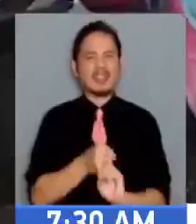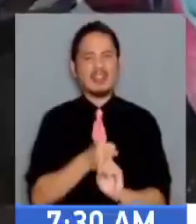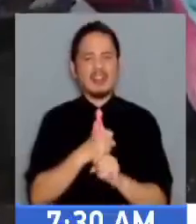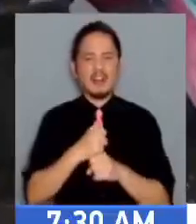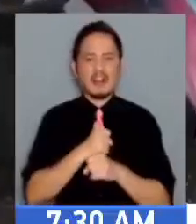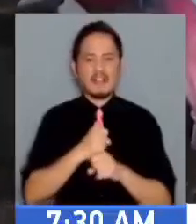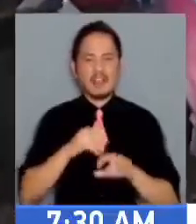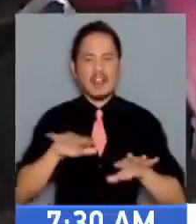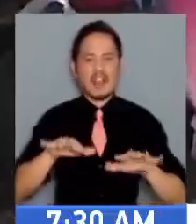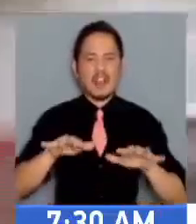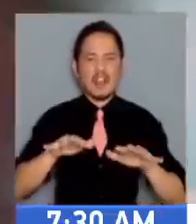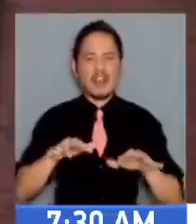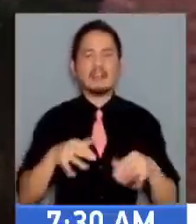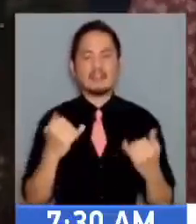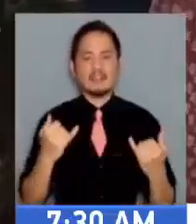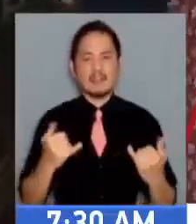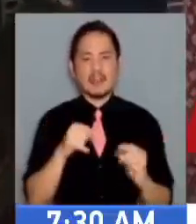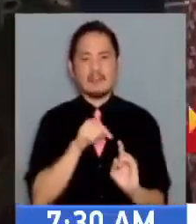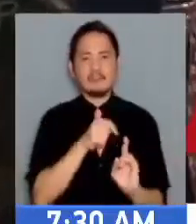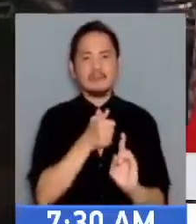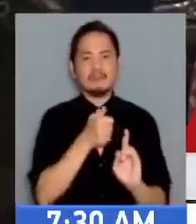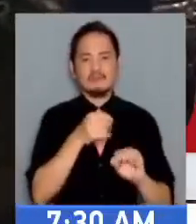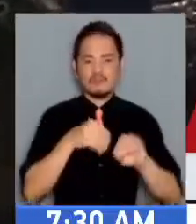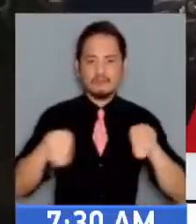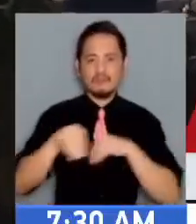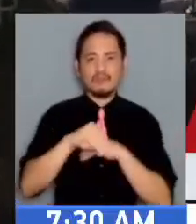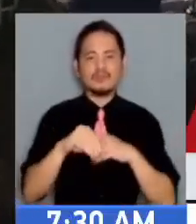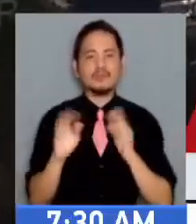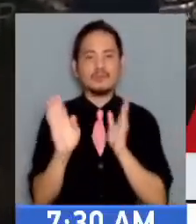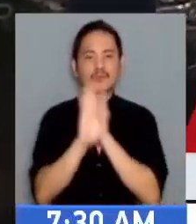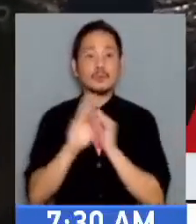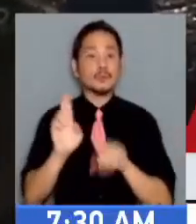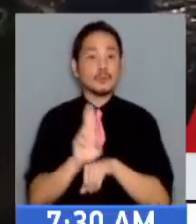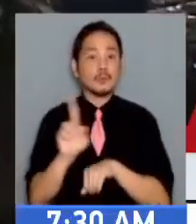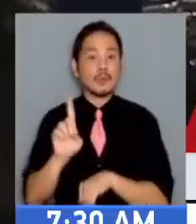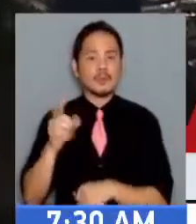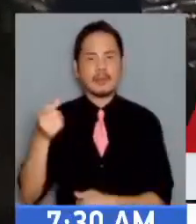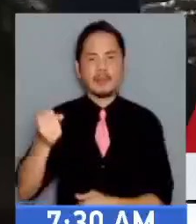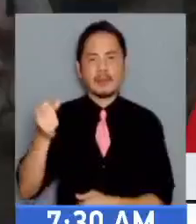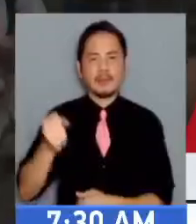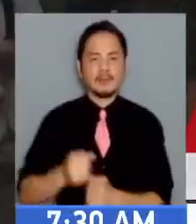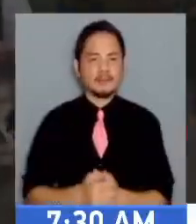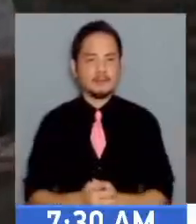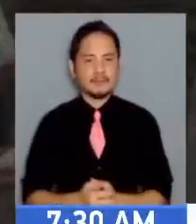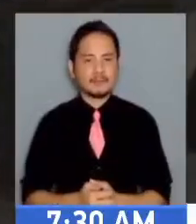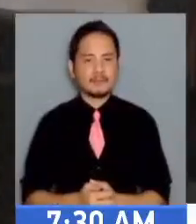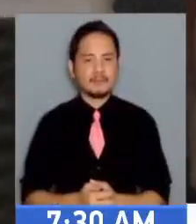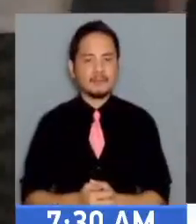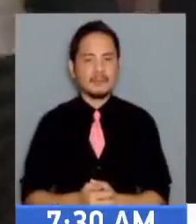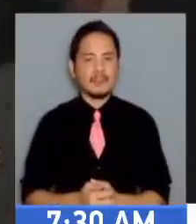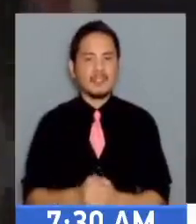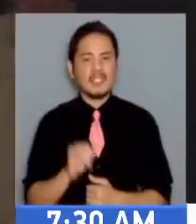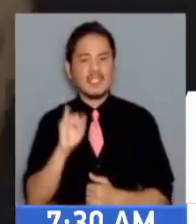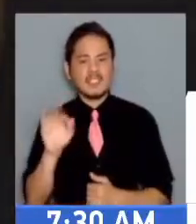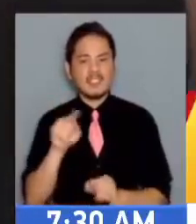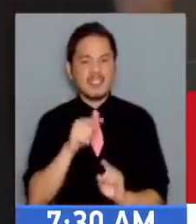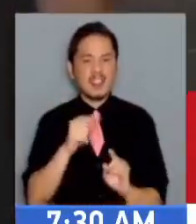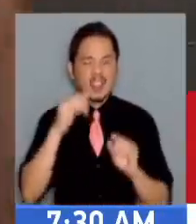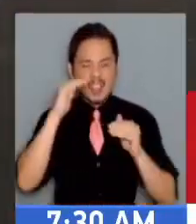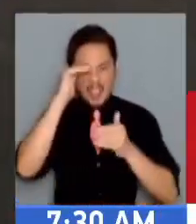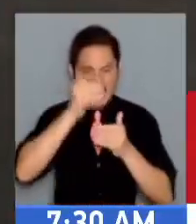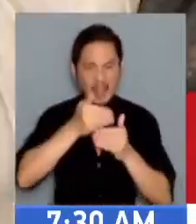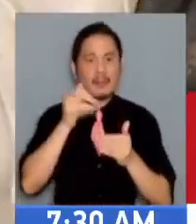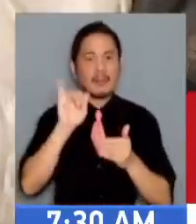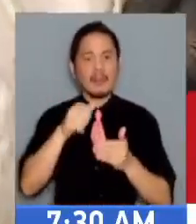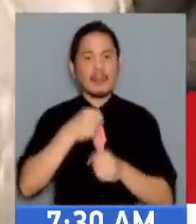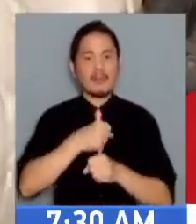gatas na muna ang iniinom niya. Mainit sa katawan, may makatulog katulad sa aming puyat. Paglilinaw ng DOH, hindi naman bawal